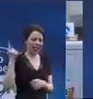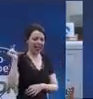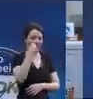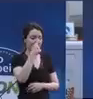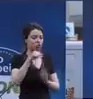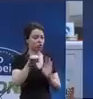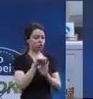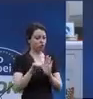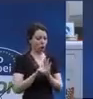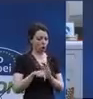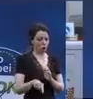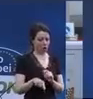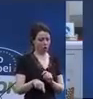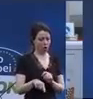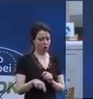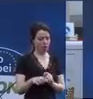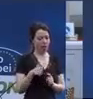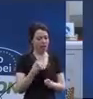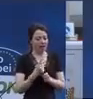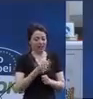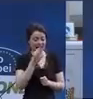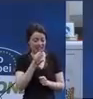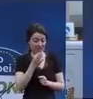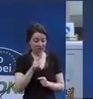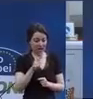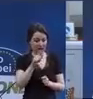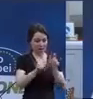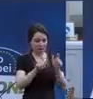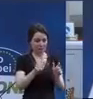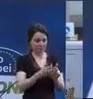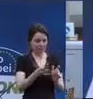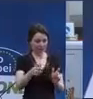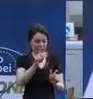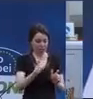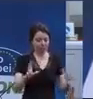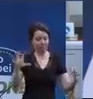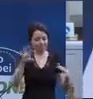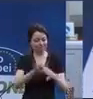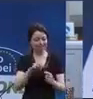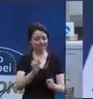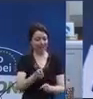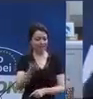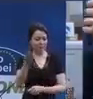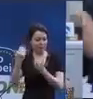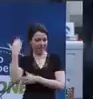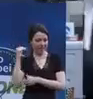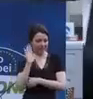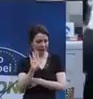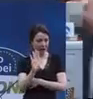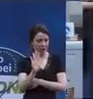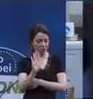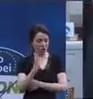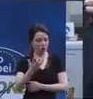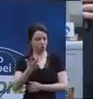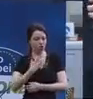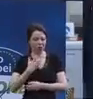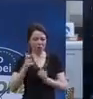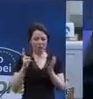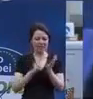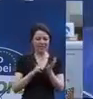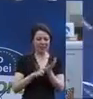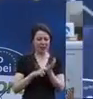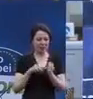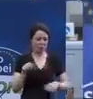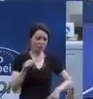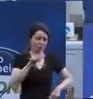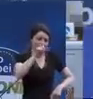storico ed è riconciliarli con il loro passato qui dentro ci sono i simboli che hanno fatto